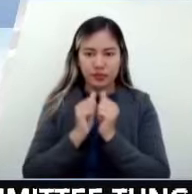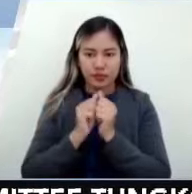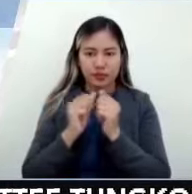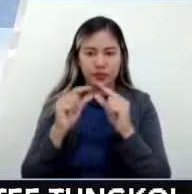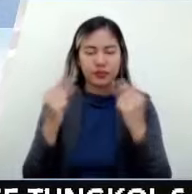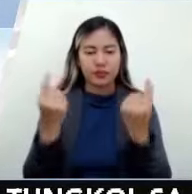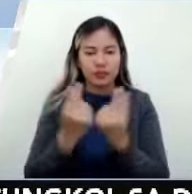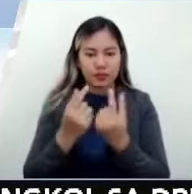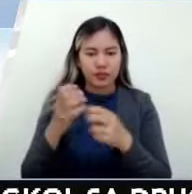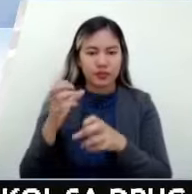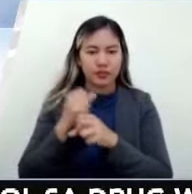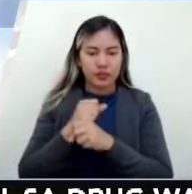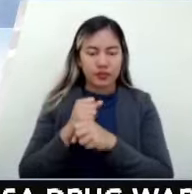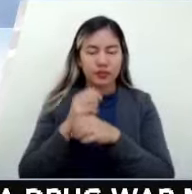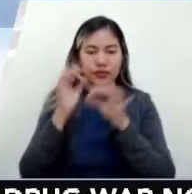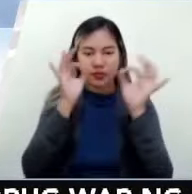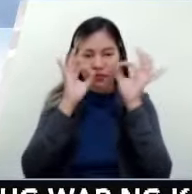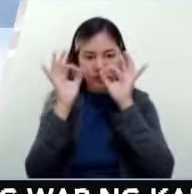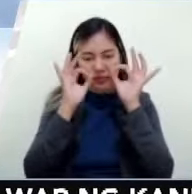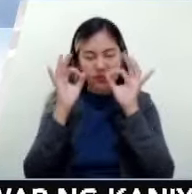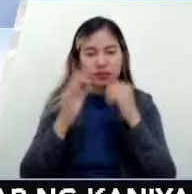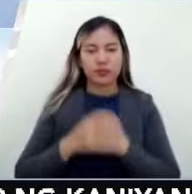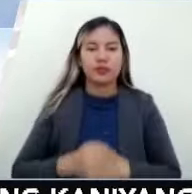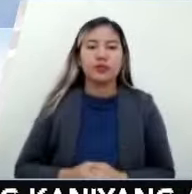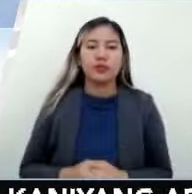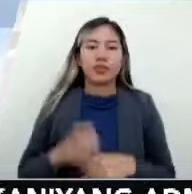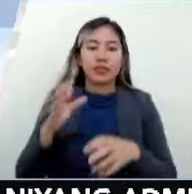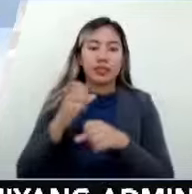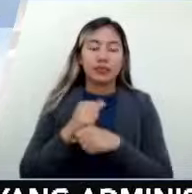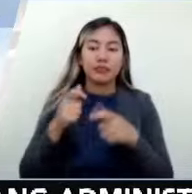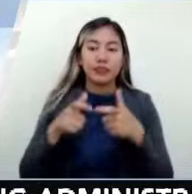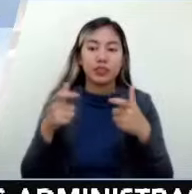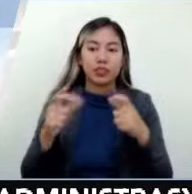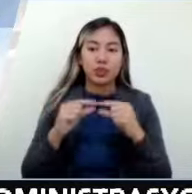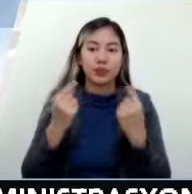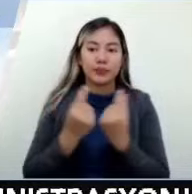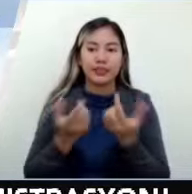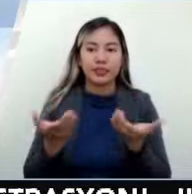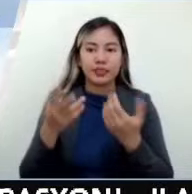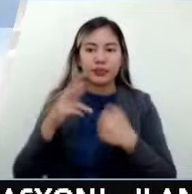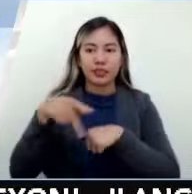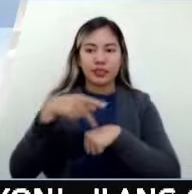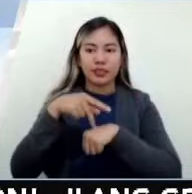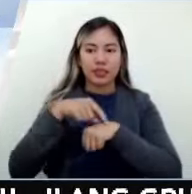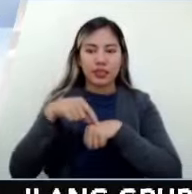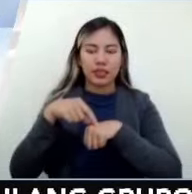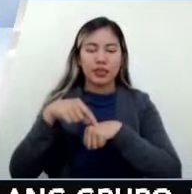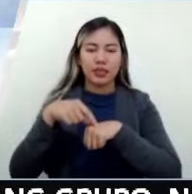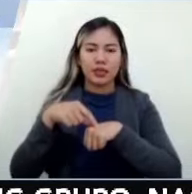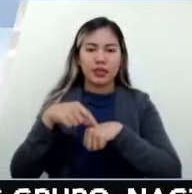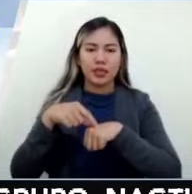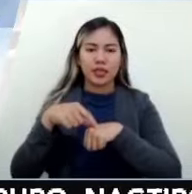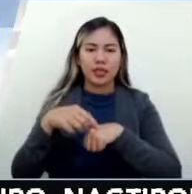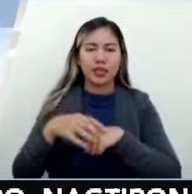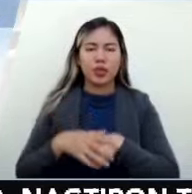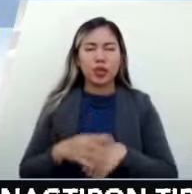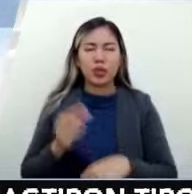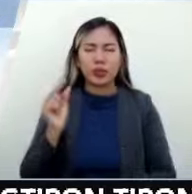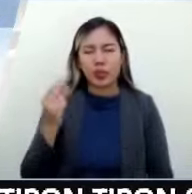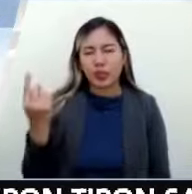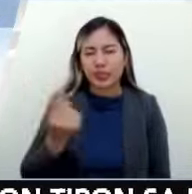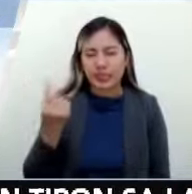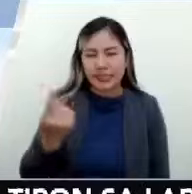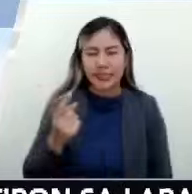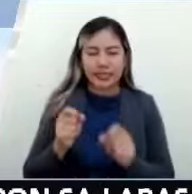droga. Meron silang kinukuhanan na malaking grupo dito sa Paranaque, pero ano lang sila, kumbaga tingi-tingi lang yung kanilang pagbebenta. Umabot